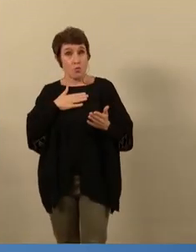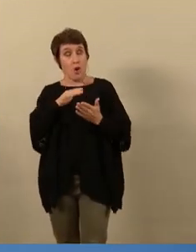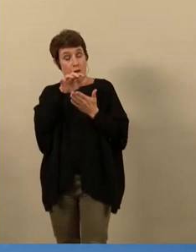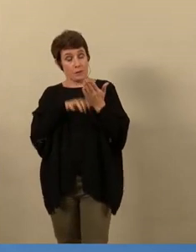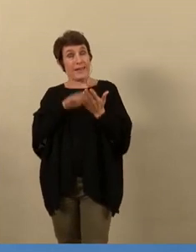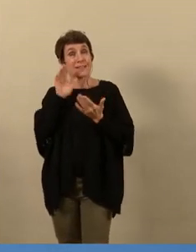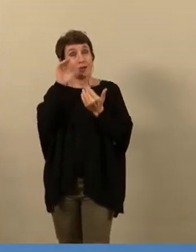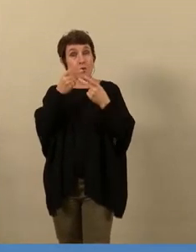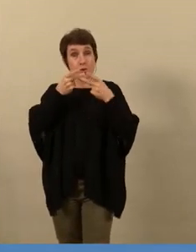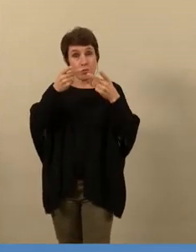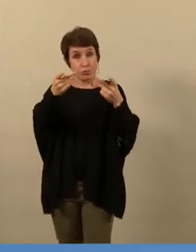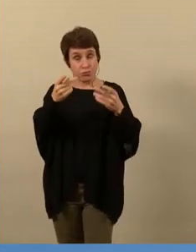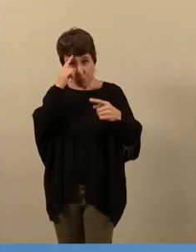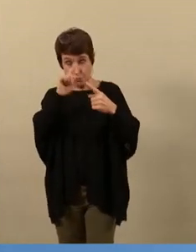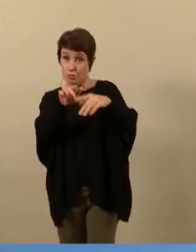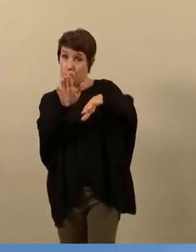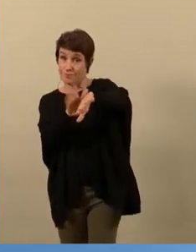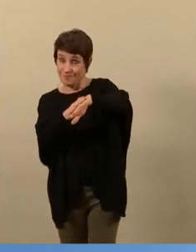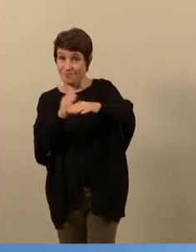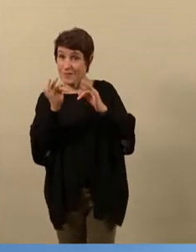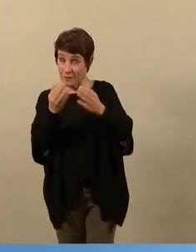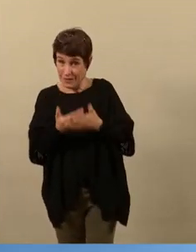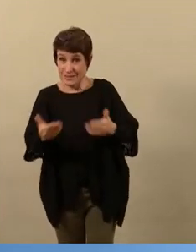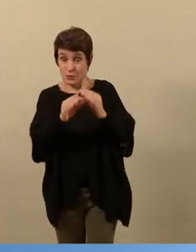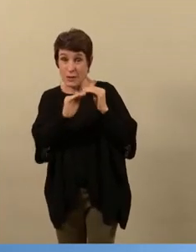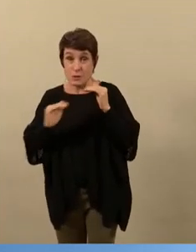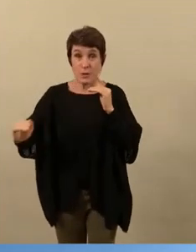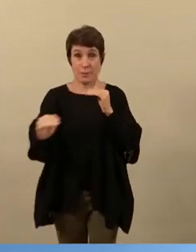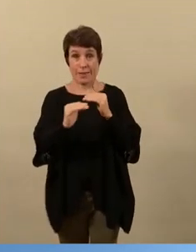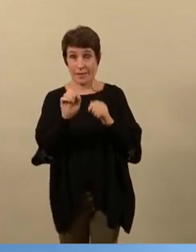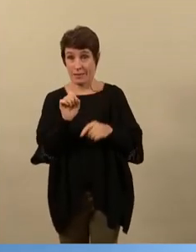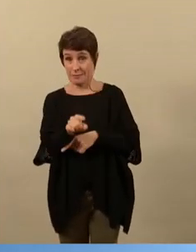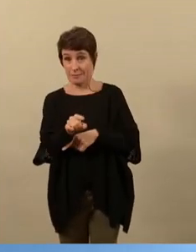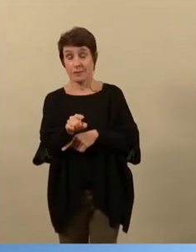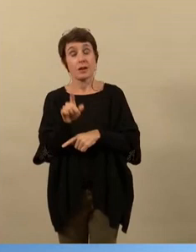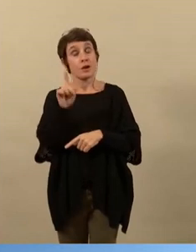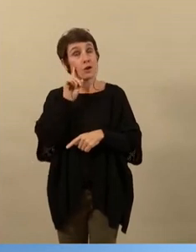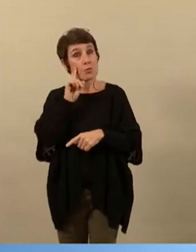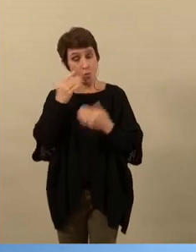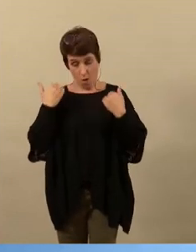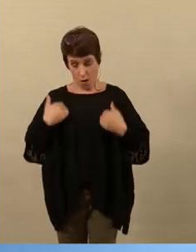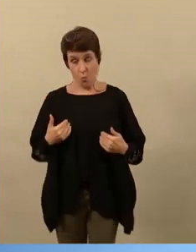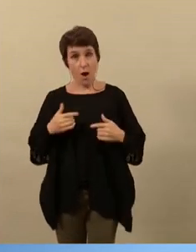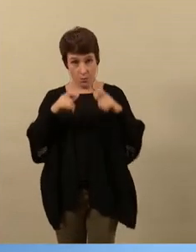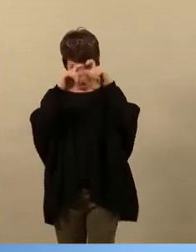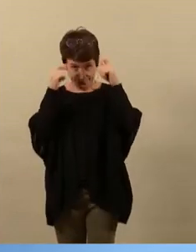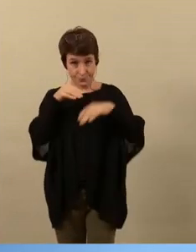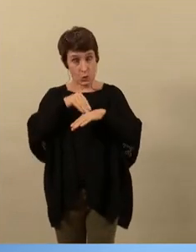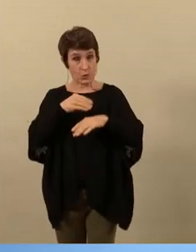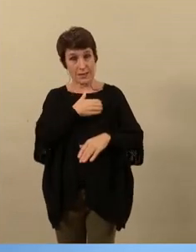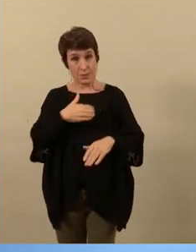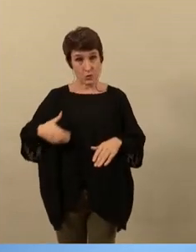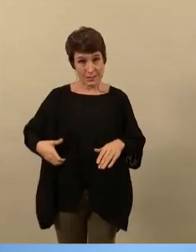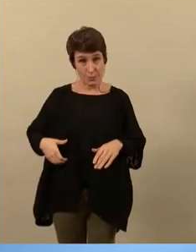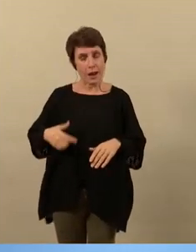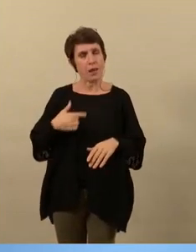votre attention sur la situation de l'Esplanade, puisqu'à titre de conseiller municipal, j'ai demandé depuis le juillet dernier à